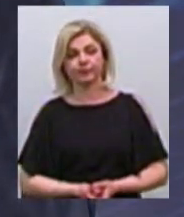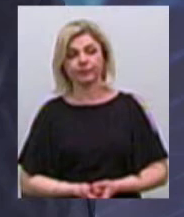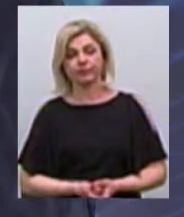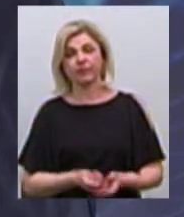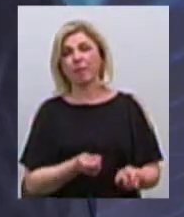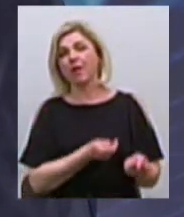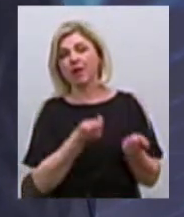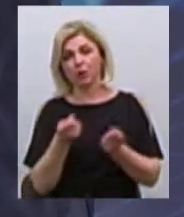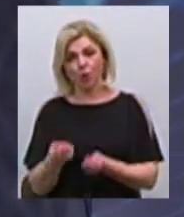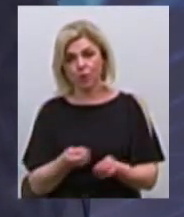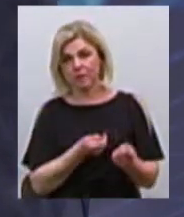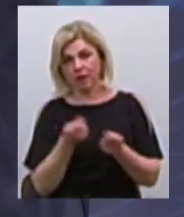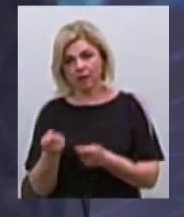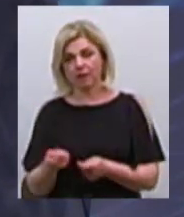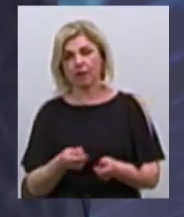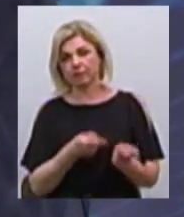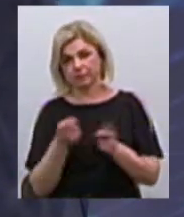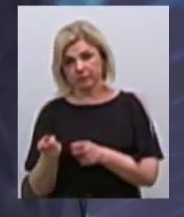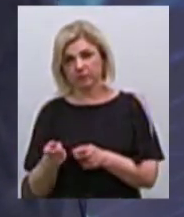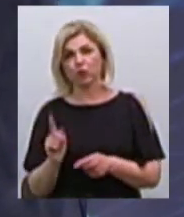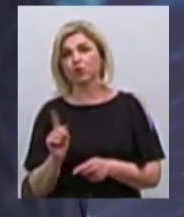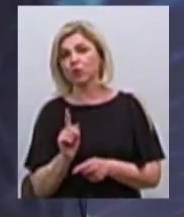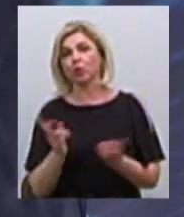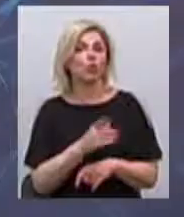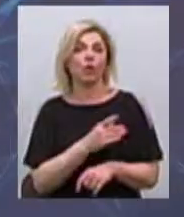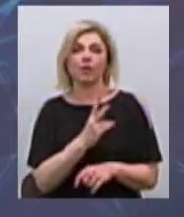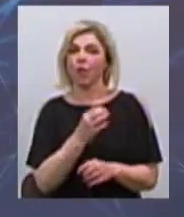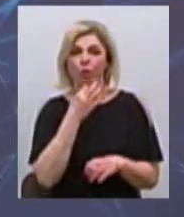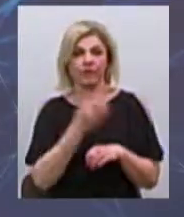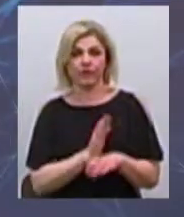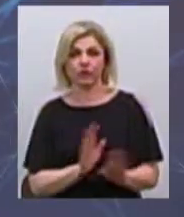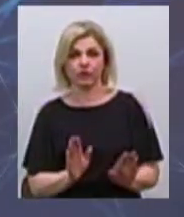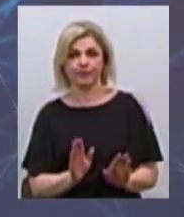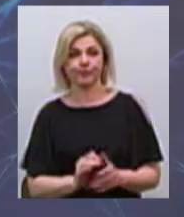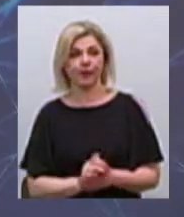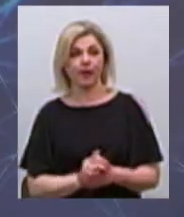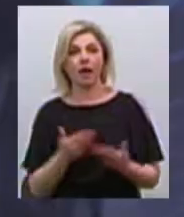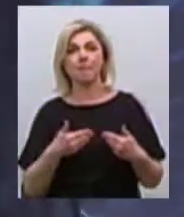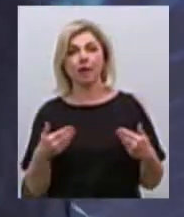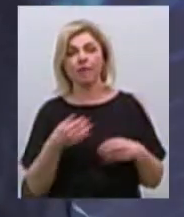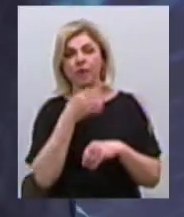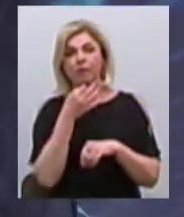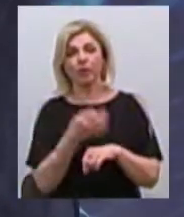переносят. Ну, в общем, то, что нужно, все делают. Мы відповідаємо